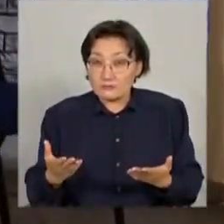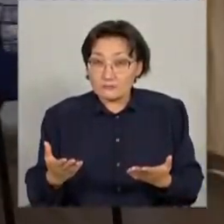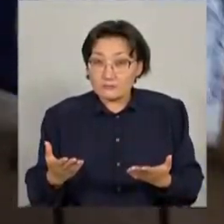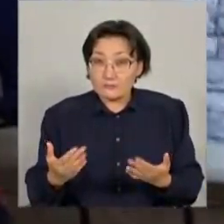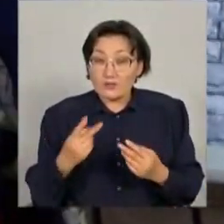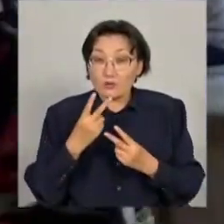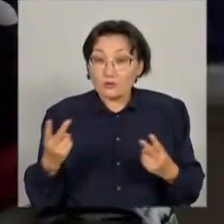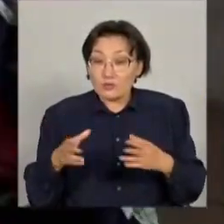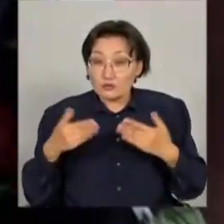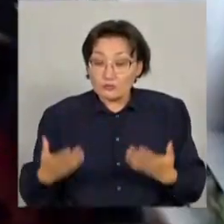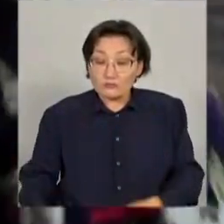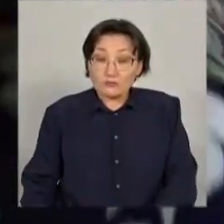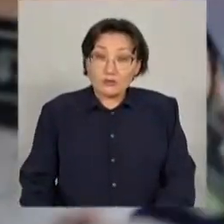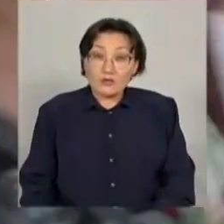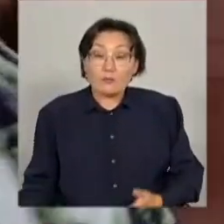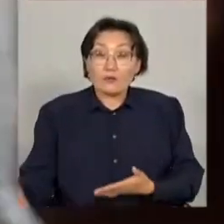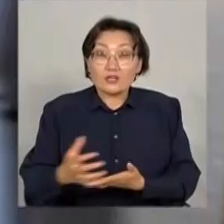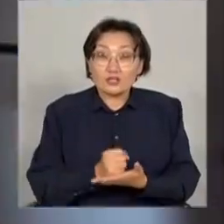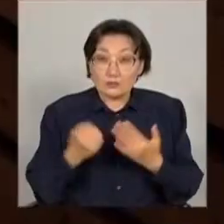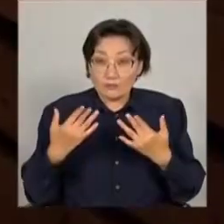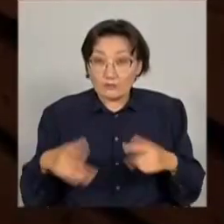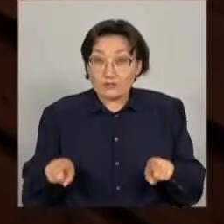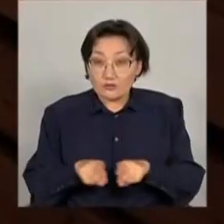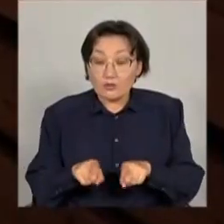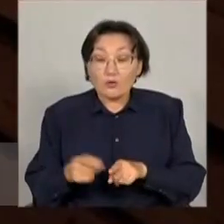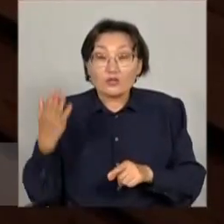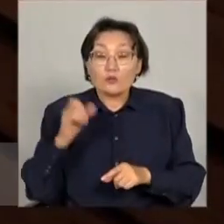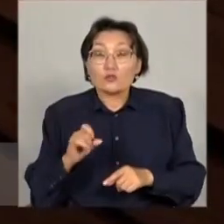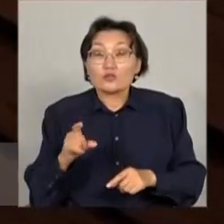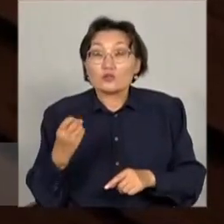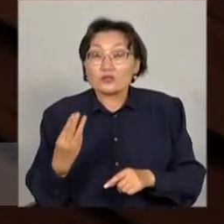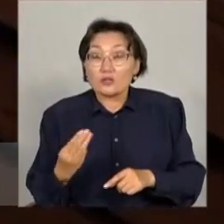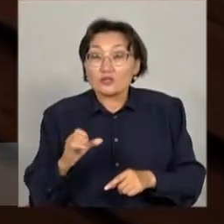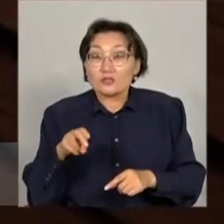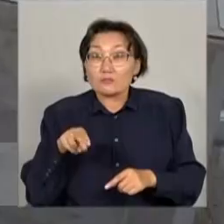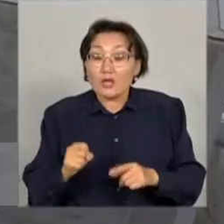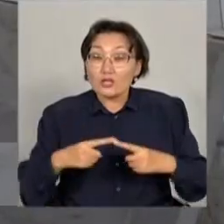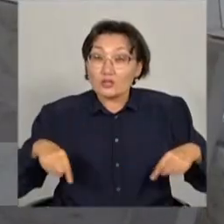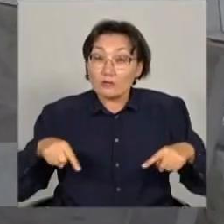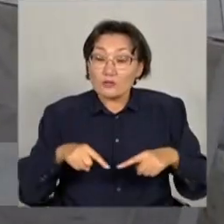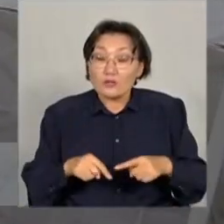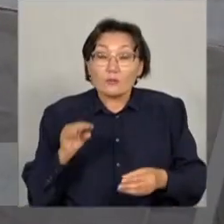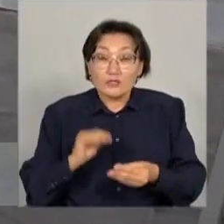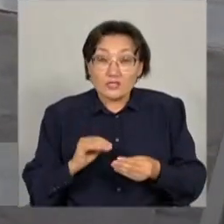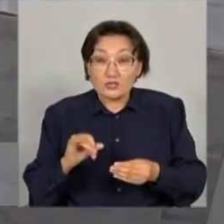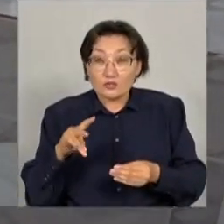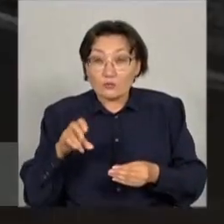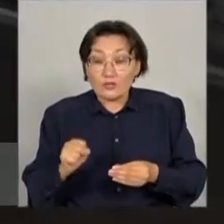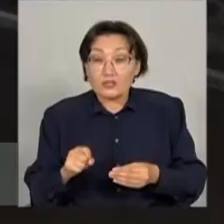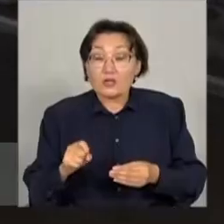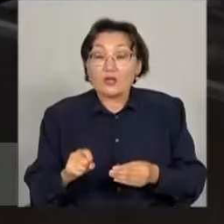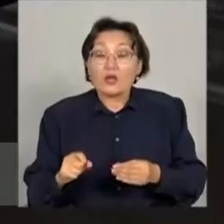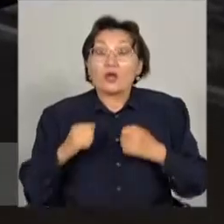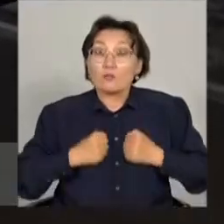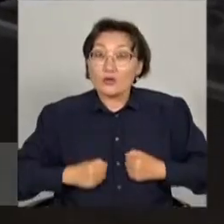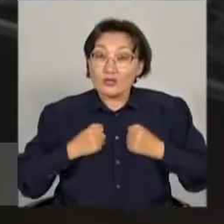Көріп тұрсыз ғой жоқ. Жинап тастаған ба? Солай болып тұр. Бұл ұзынағаштағы спа орталығы екен. Көпшілік әдетте саунасы мен хаузына келіп